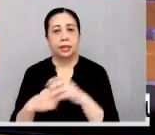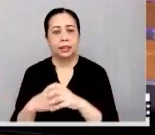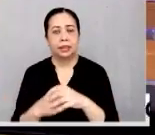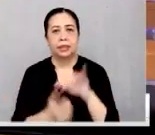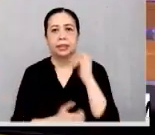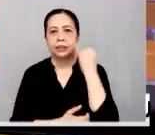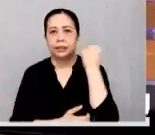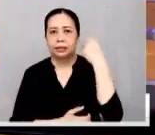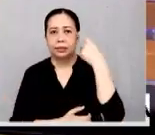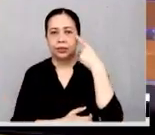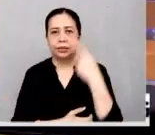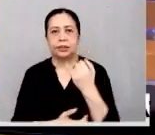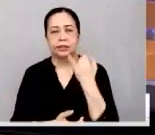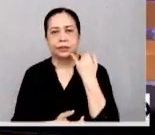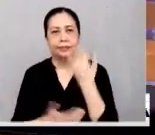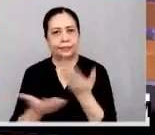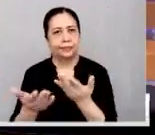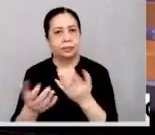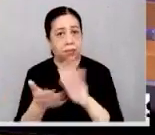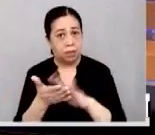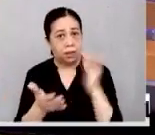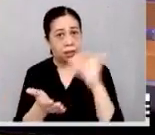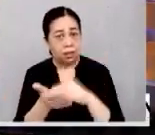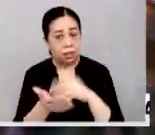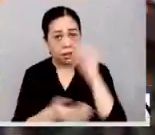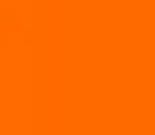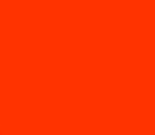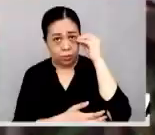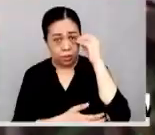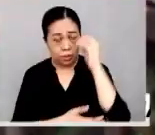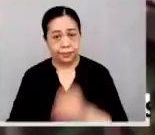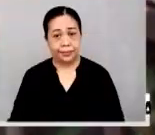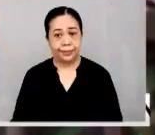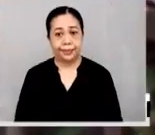Justine Punsalang. Justine, ang mahal na ulit ng sibuyas dyan ah.